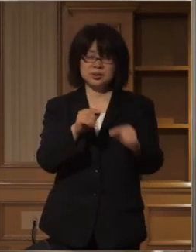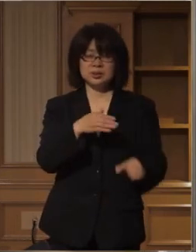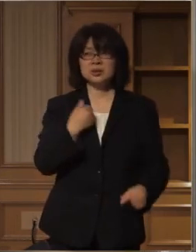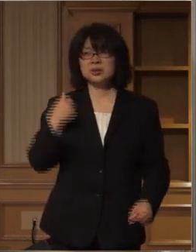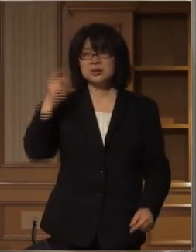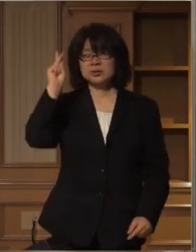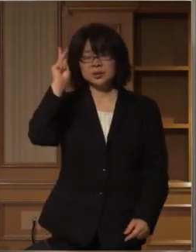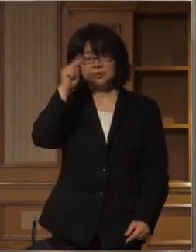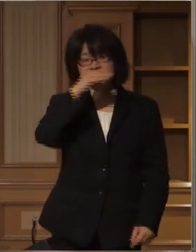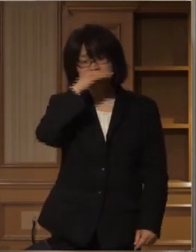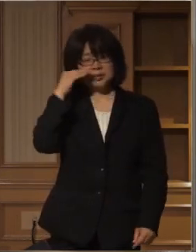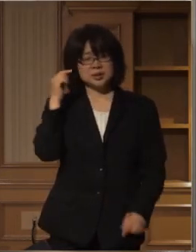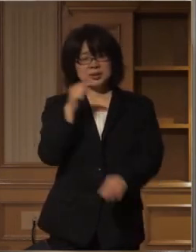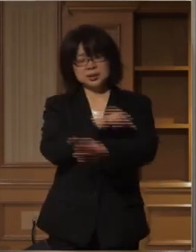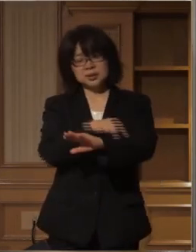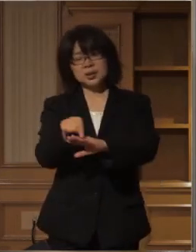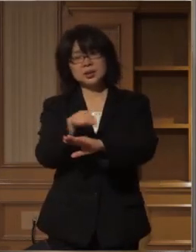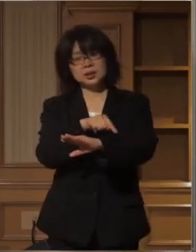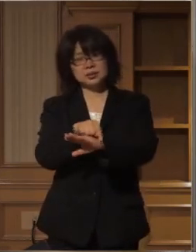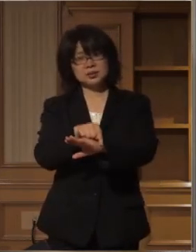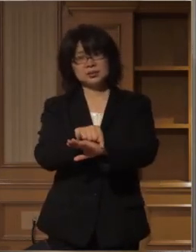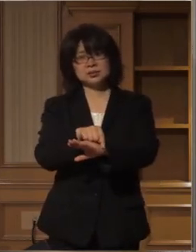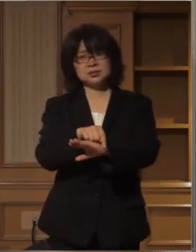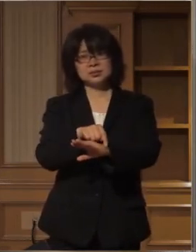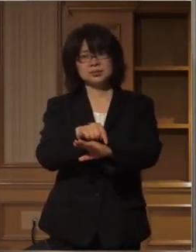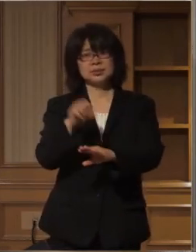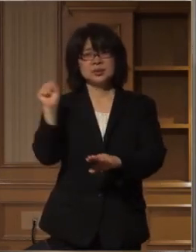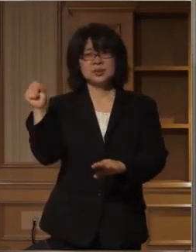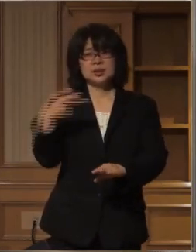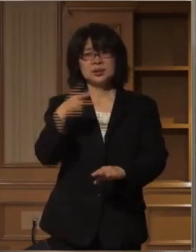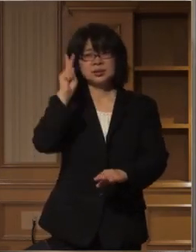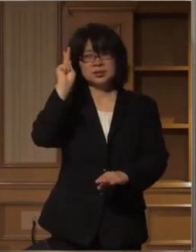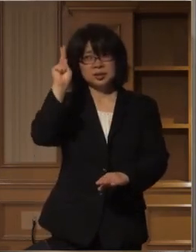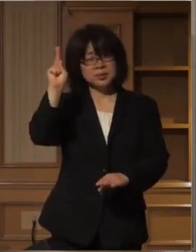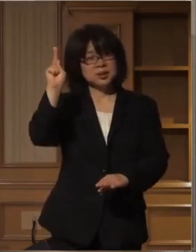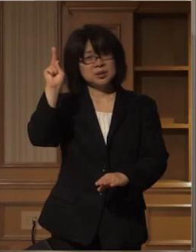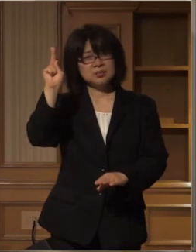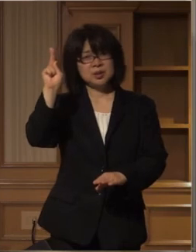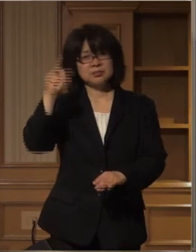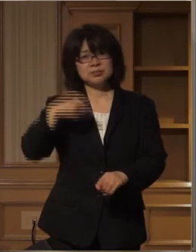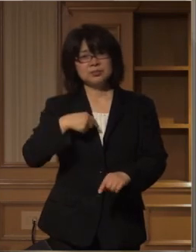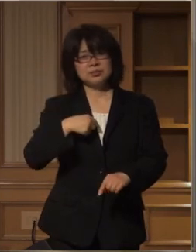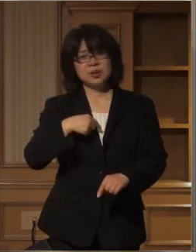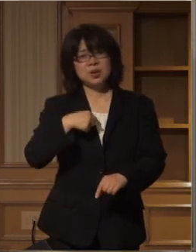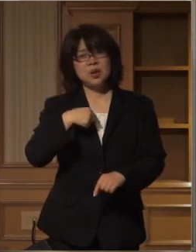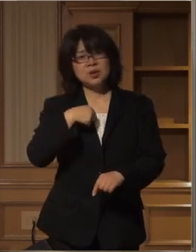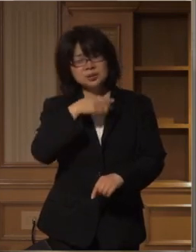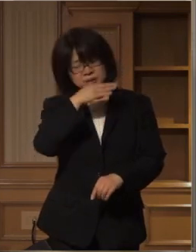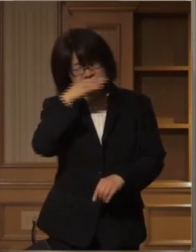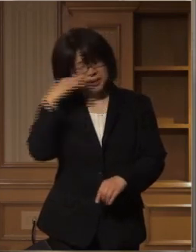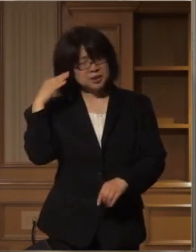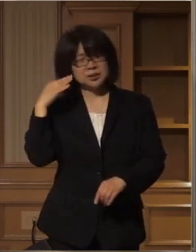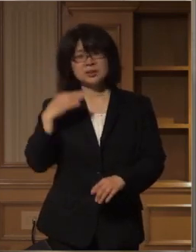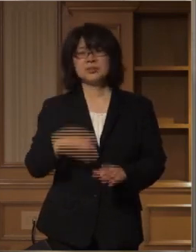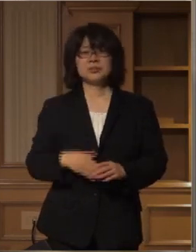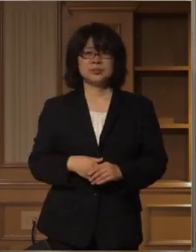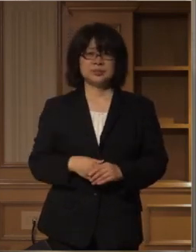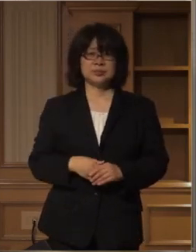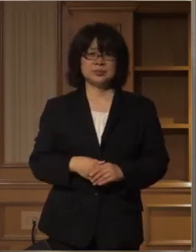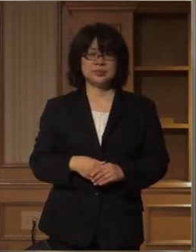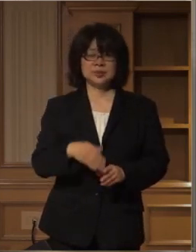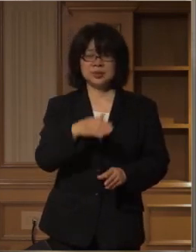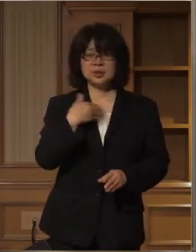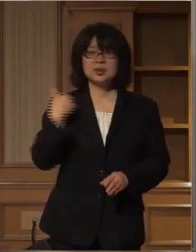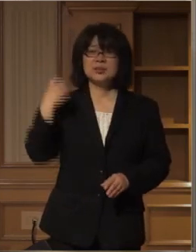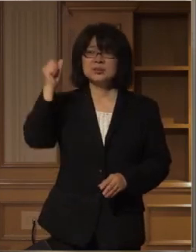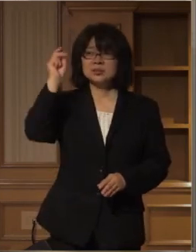晴らしい計画と、また神様ご自身の素晴らしさ、そして私たちが人生の中であの本当に神様